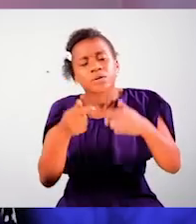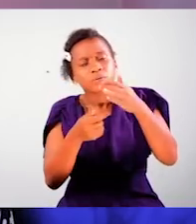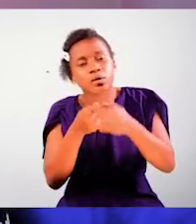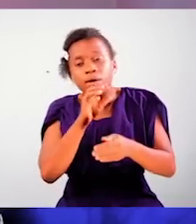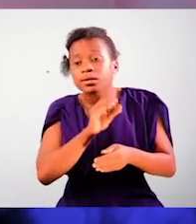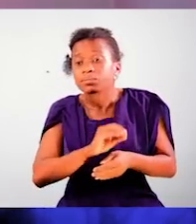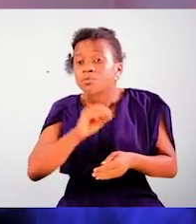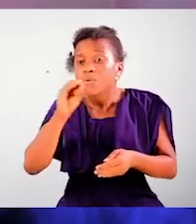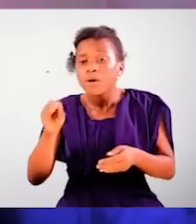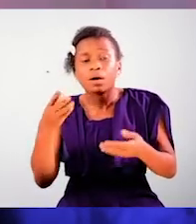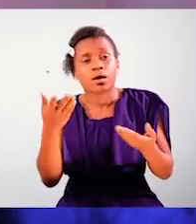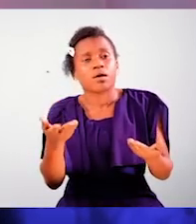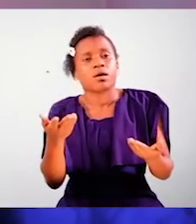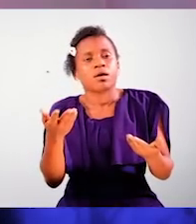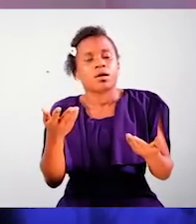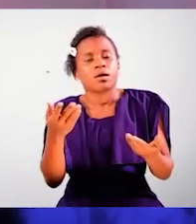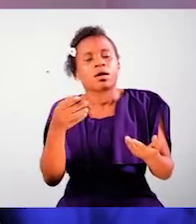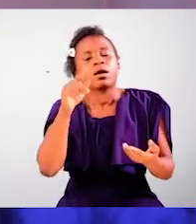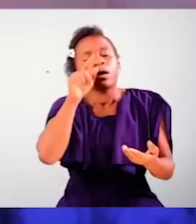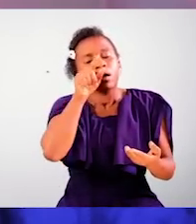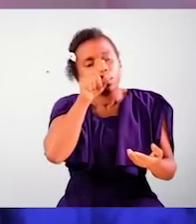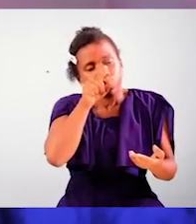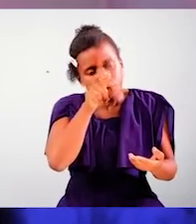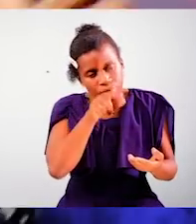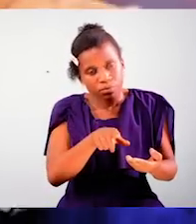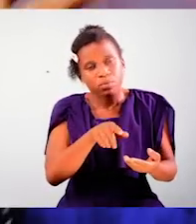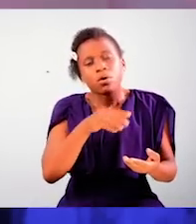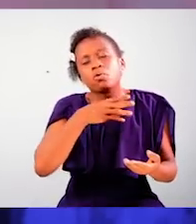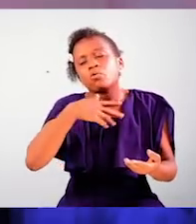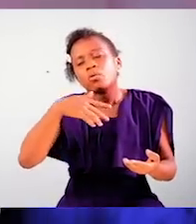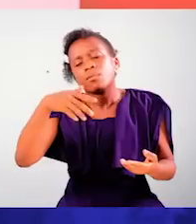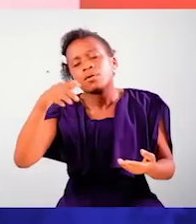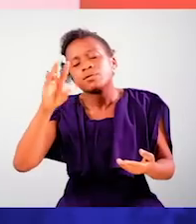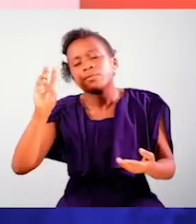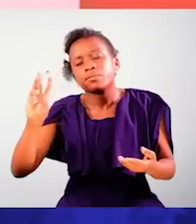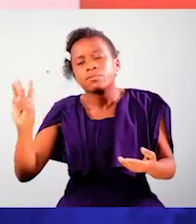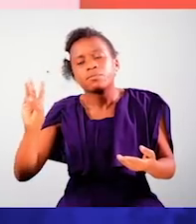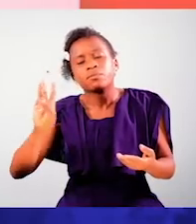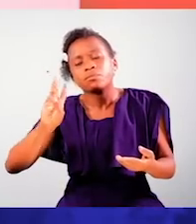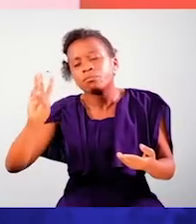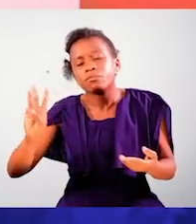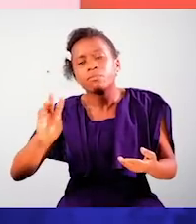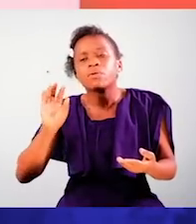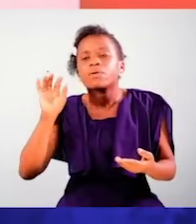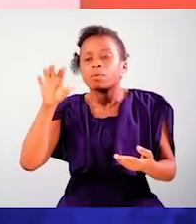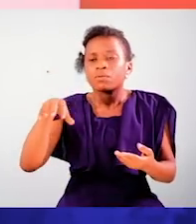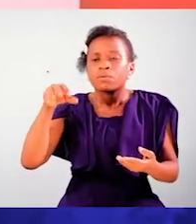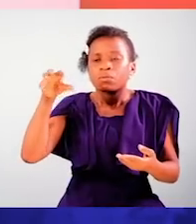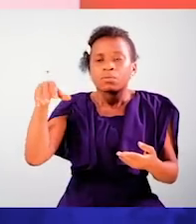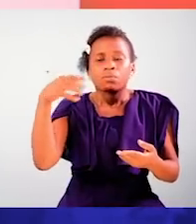Na kuna watu wamepelekwa mikoani na wilayani kuwakusanyia wakubwa kuwaletea makao makubwa. Kuna cheni